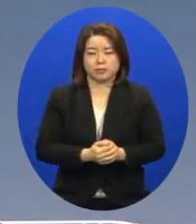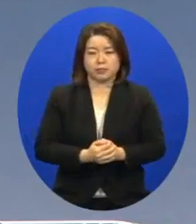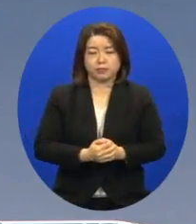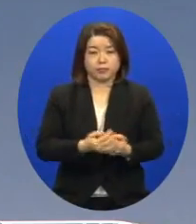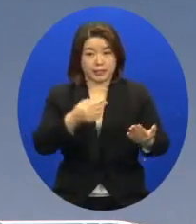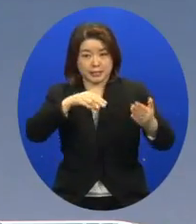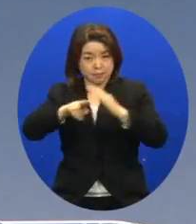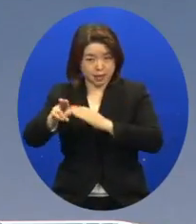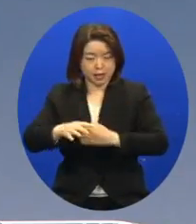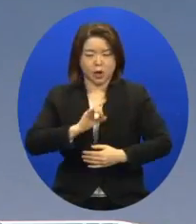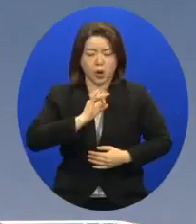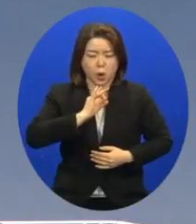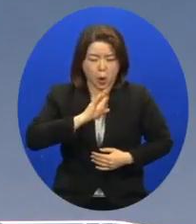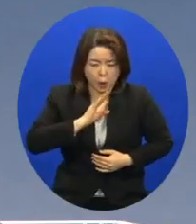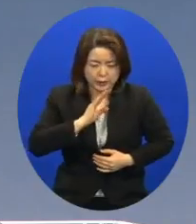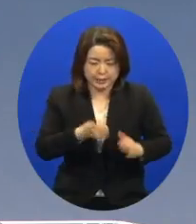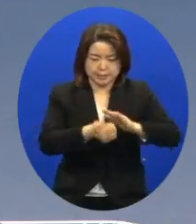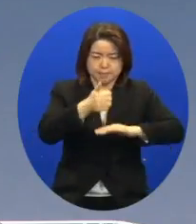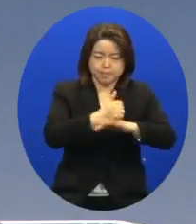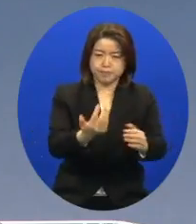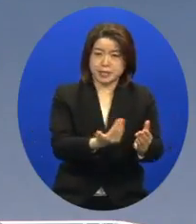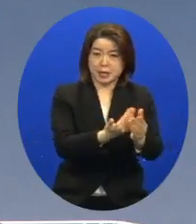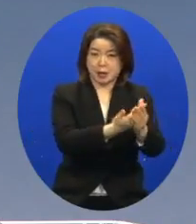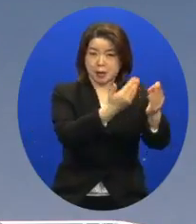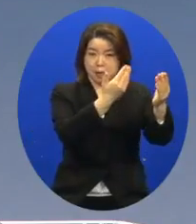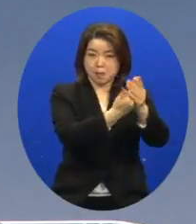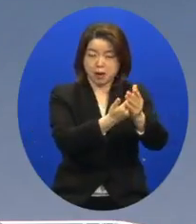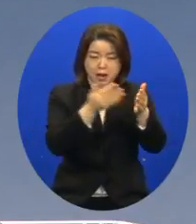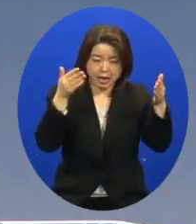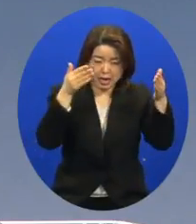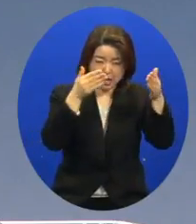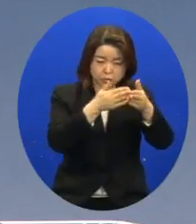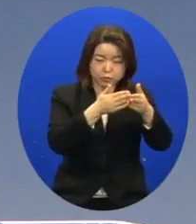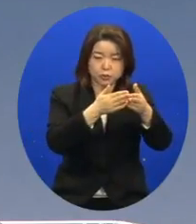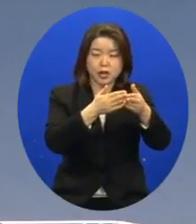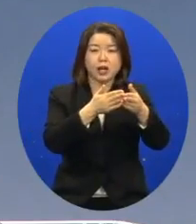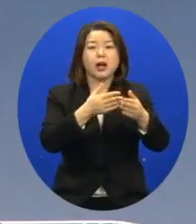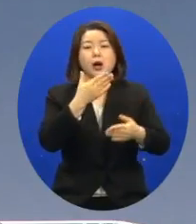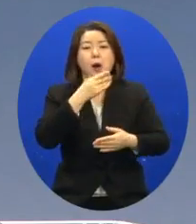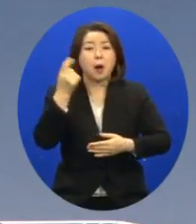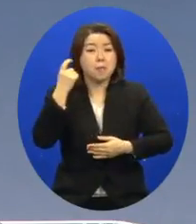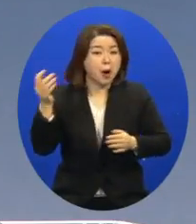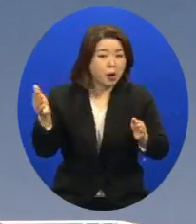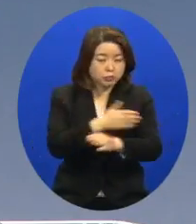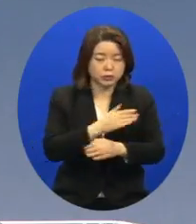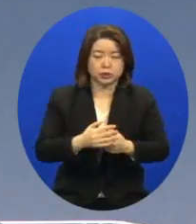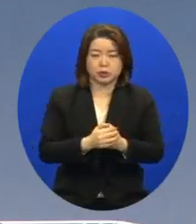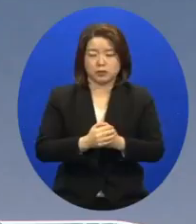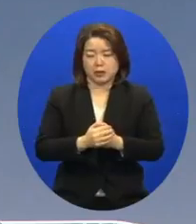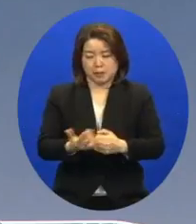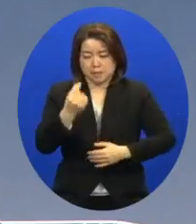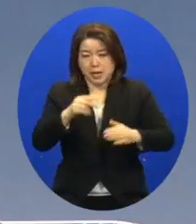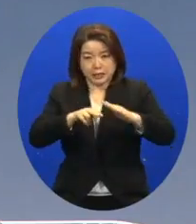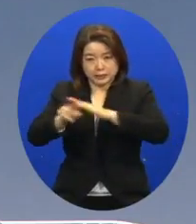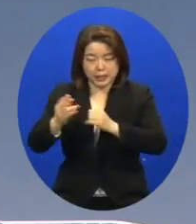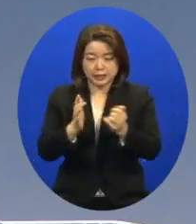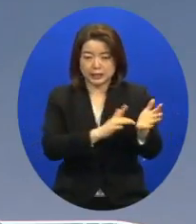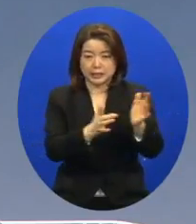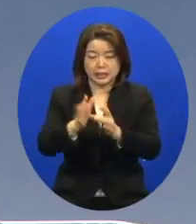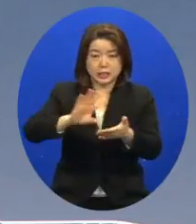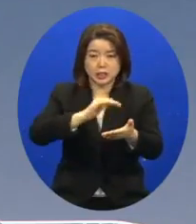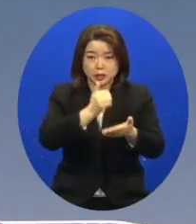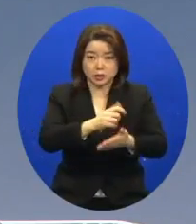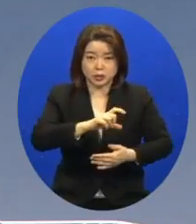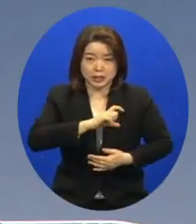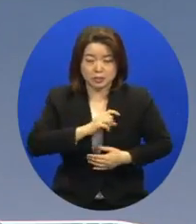성공과 번영의 만 초점을 맞추는 복음으로 부터 단 하십시오 예수 그리스도의 이름을 단지 개인적인